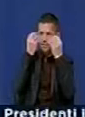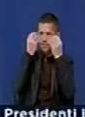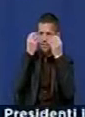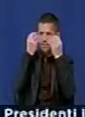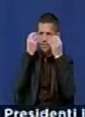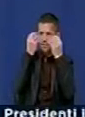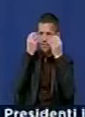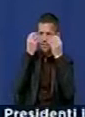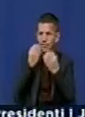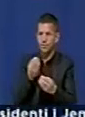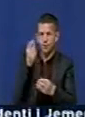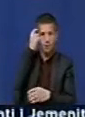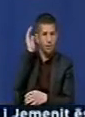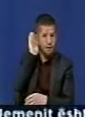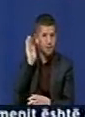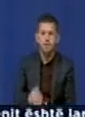Ministër,